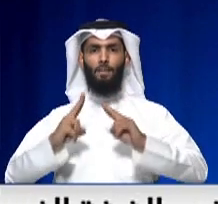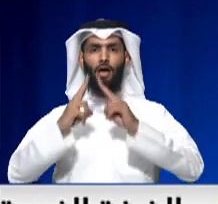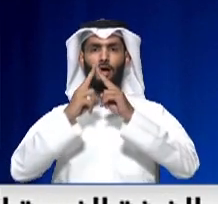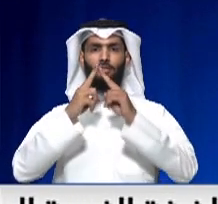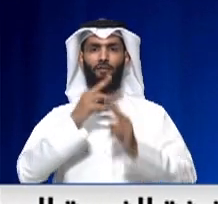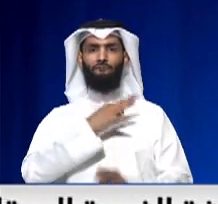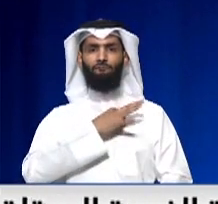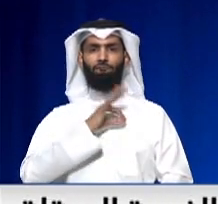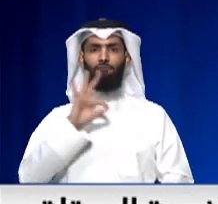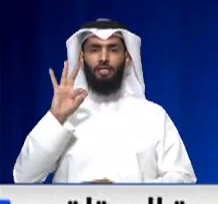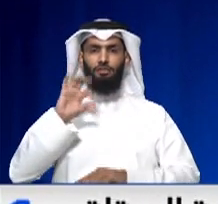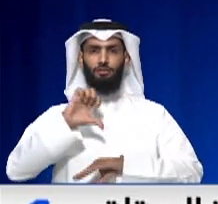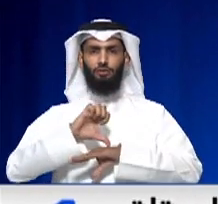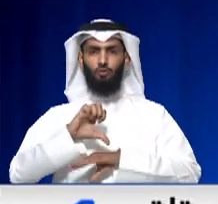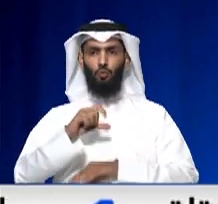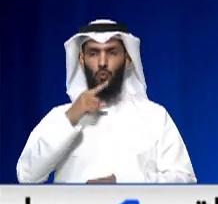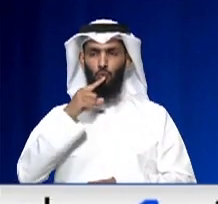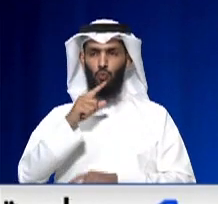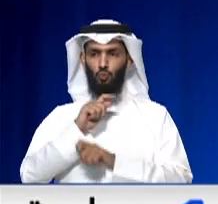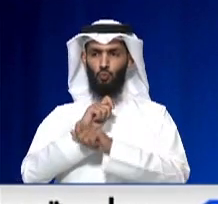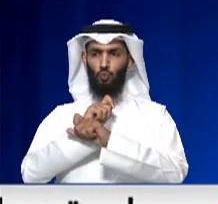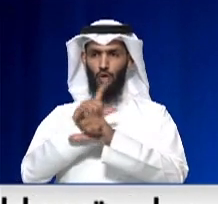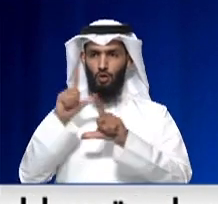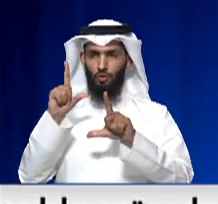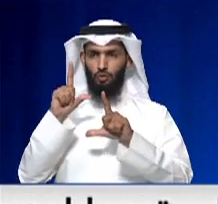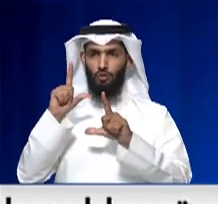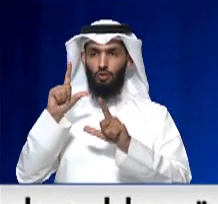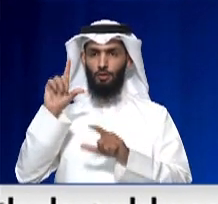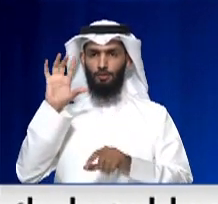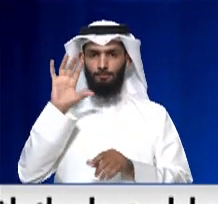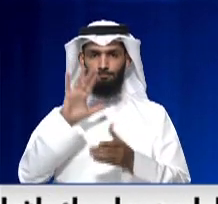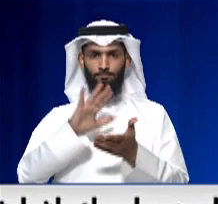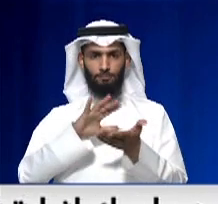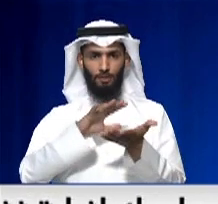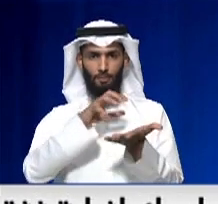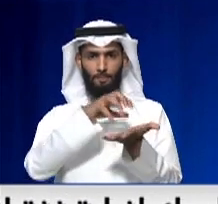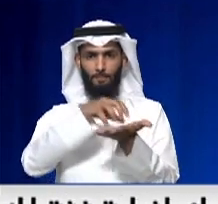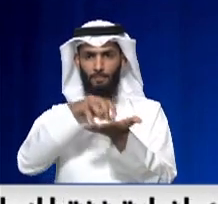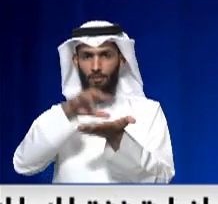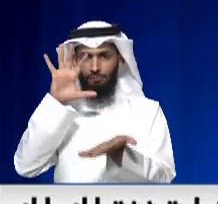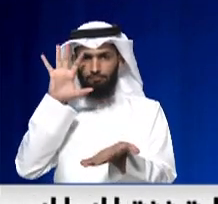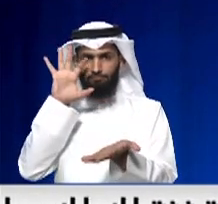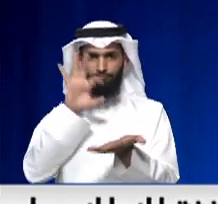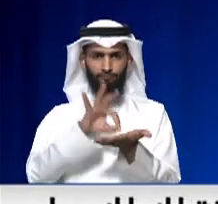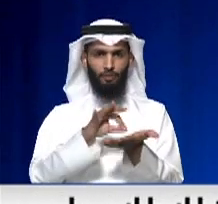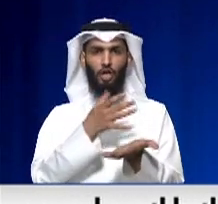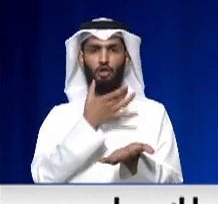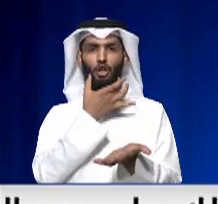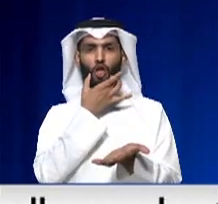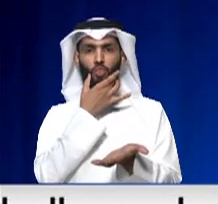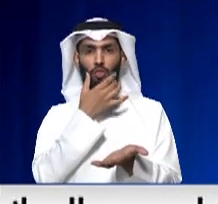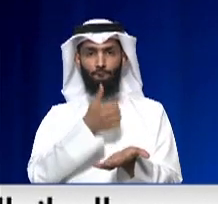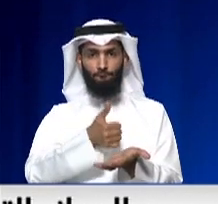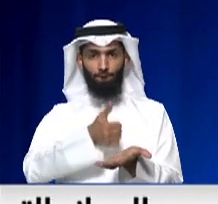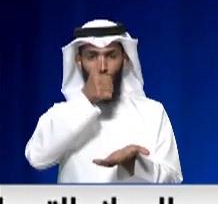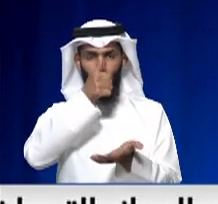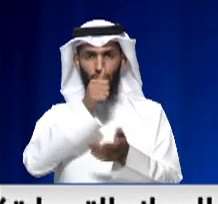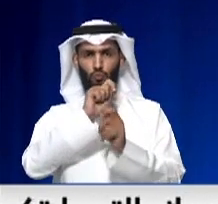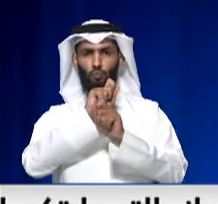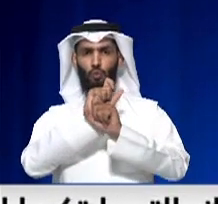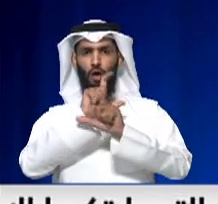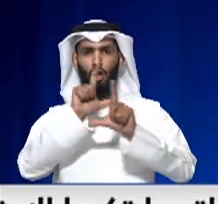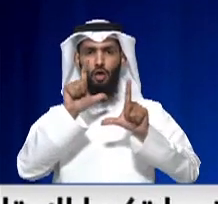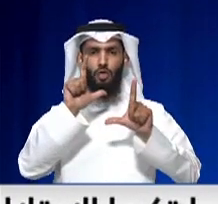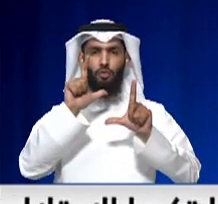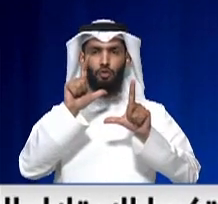مشيرا سموه رعاه الله الى ان اختيار مدينه الرياض لاحتضان هذا الحدث الدولي انما يعكس المكانه